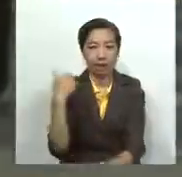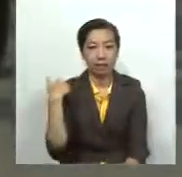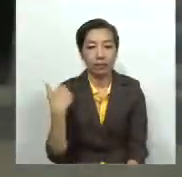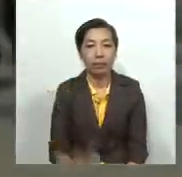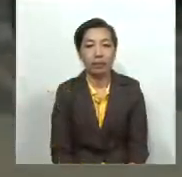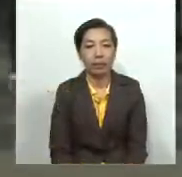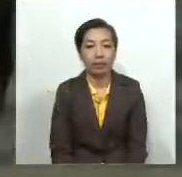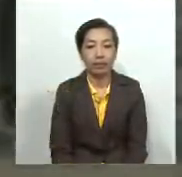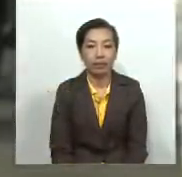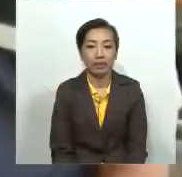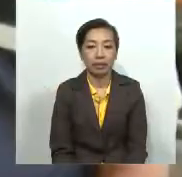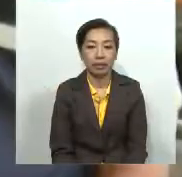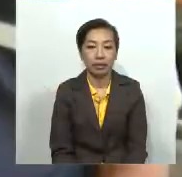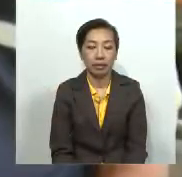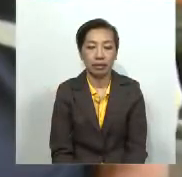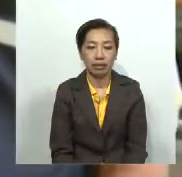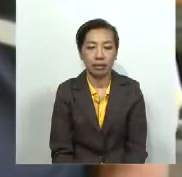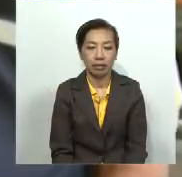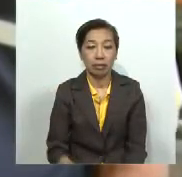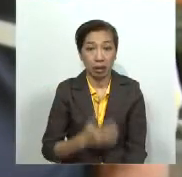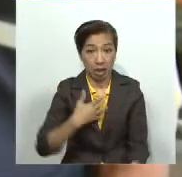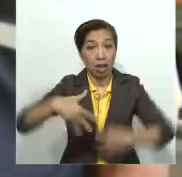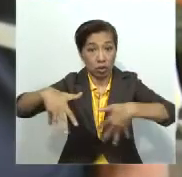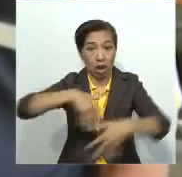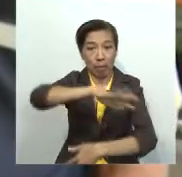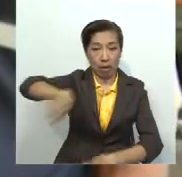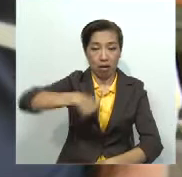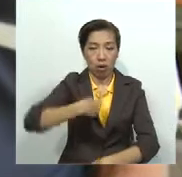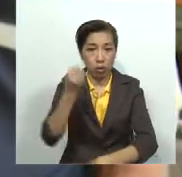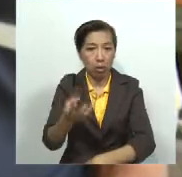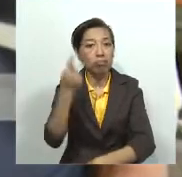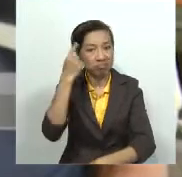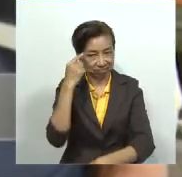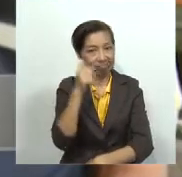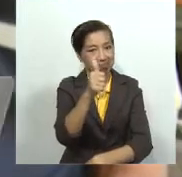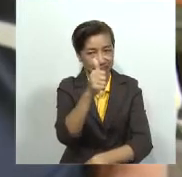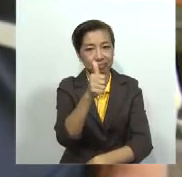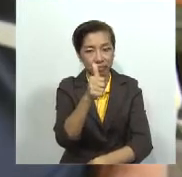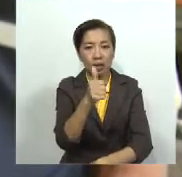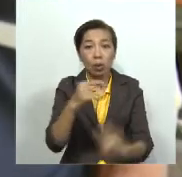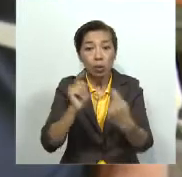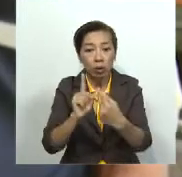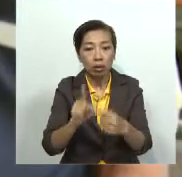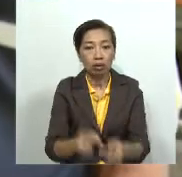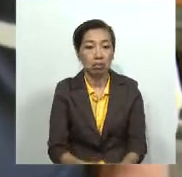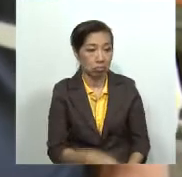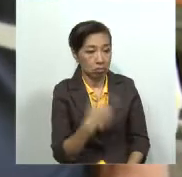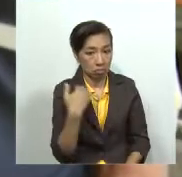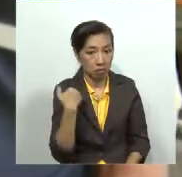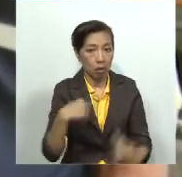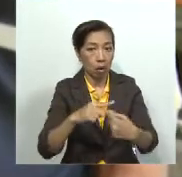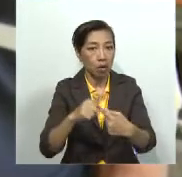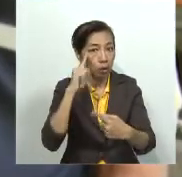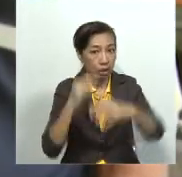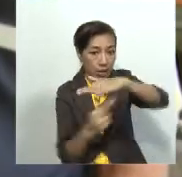นับสนุนเขตเศรษฐกิจพิเศษสาย คือชาวบ้านส่วนใหญ่ก็เห็นดีว่า การคัดค้าน ว่าความเจ